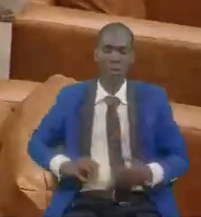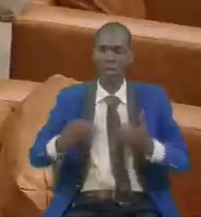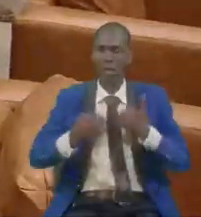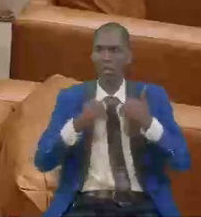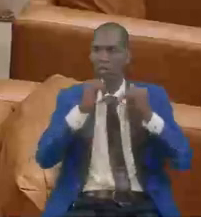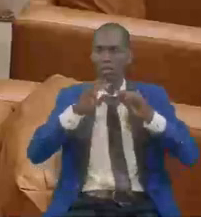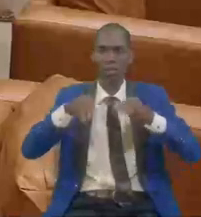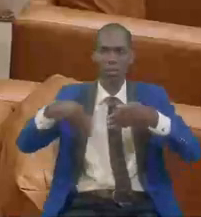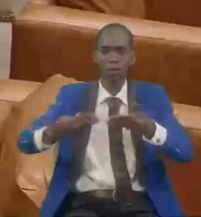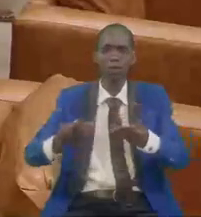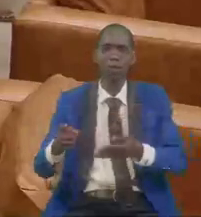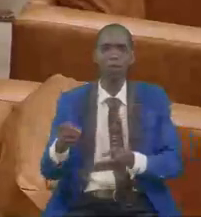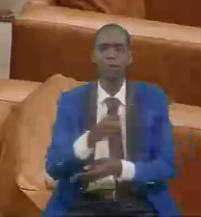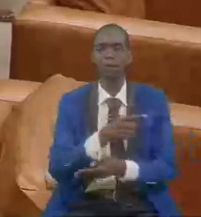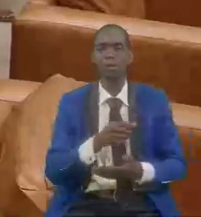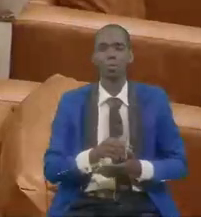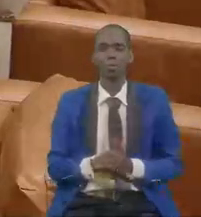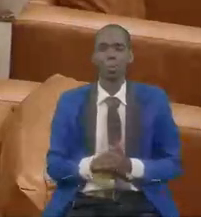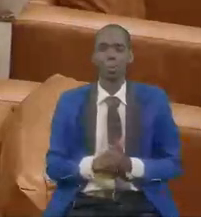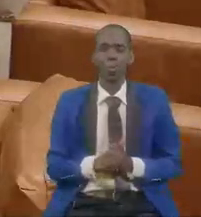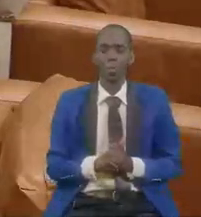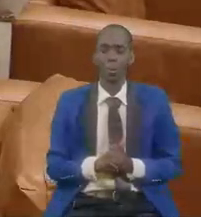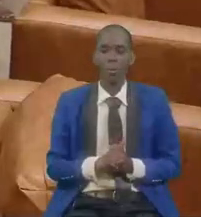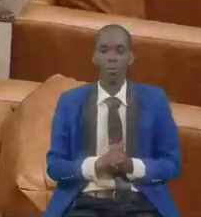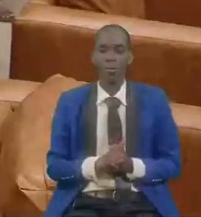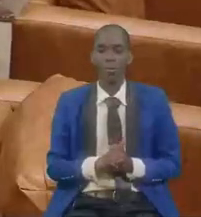que Christ ne vous a pas donné.